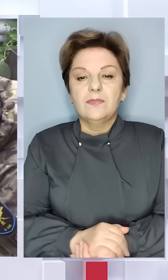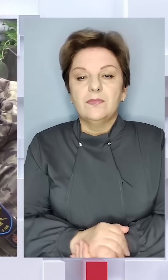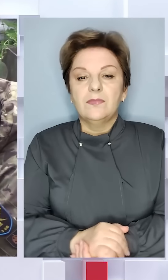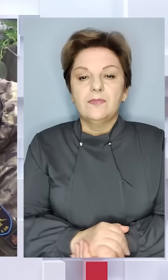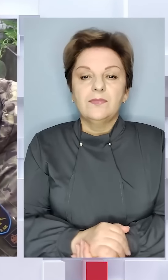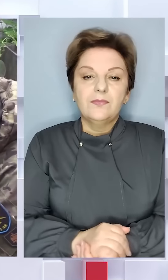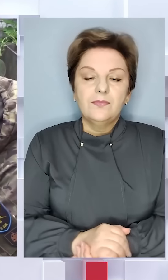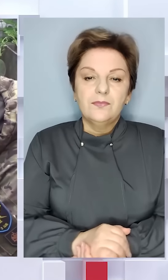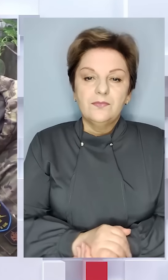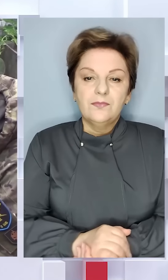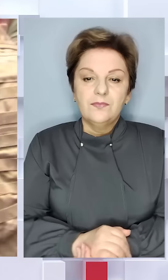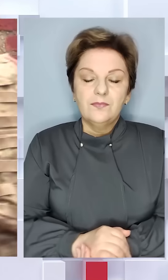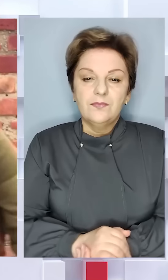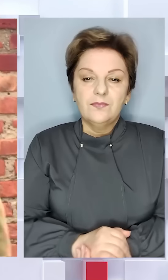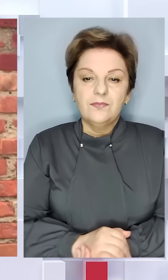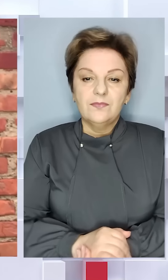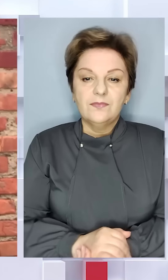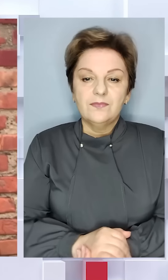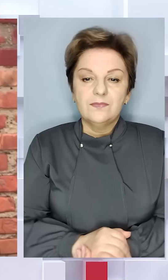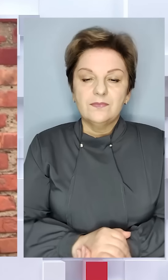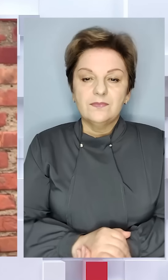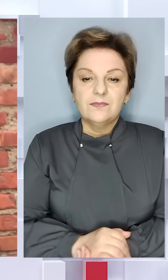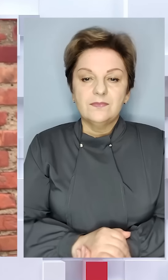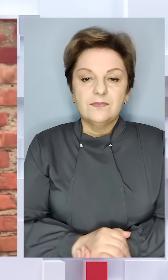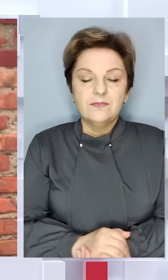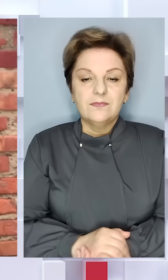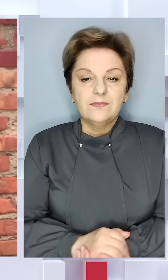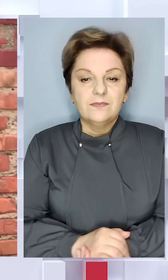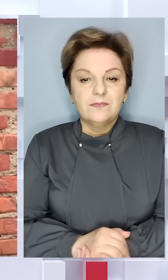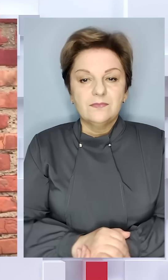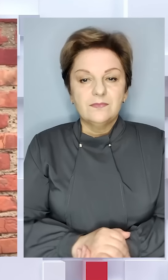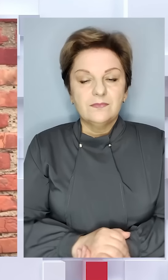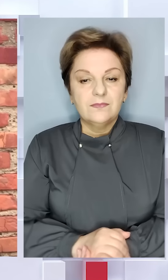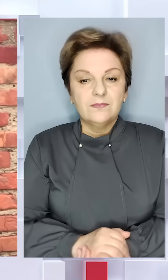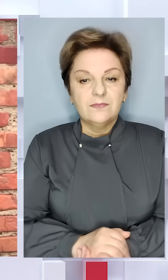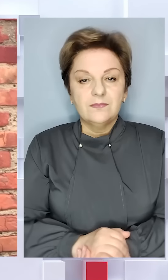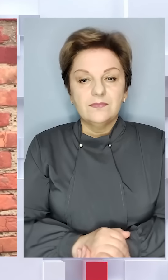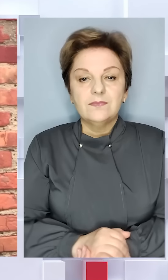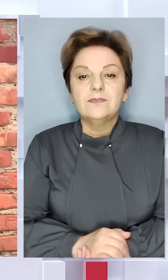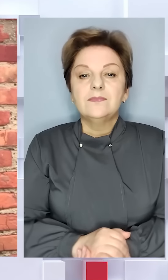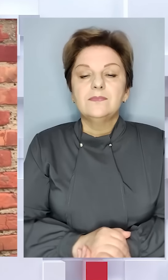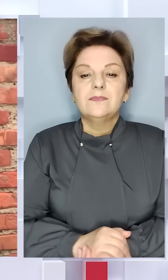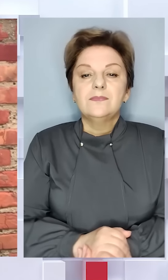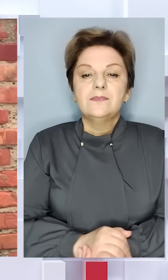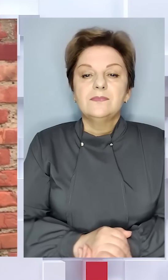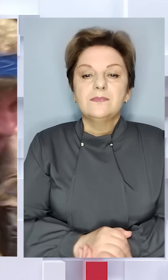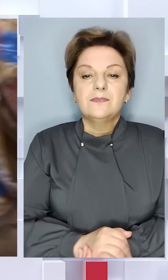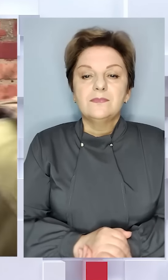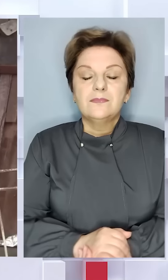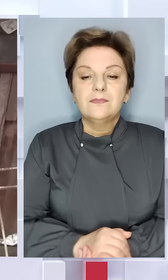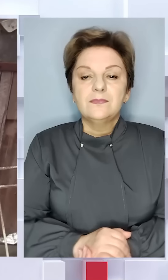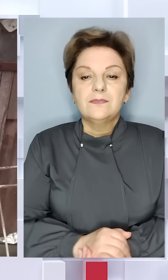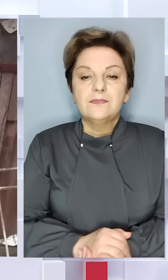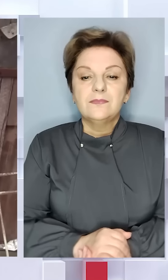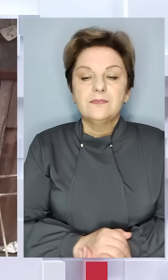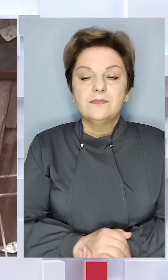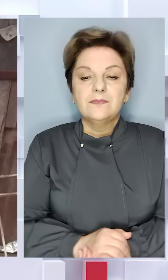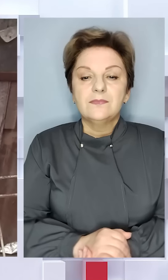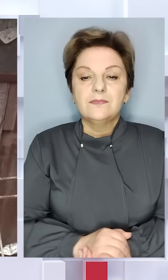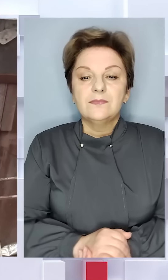Плюс 823. Польотна 40. Польотна 40. Плюс. Увага, одну міну вогонь. Одну міну вогонь.